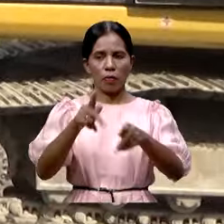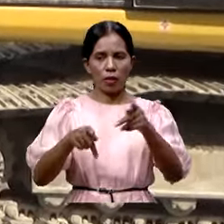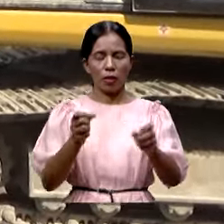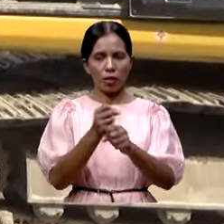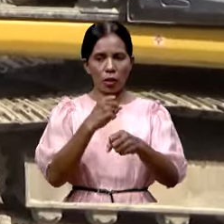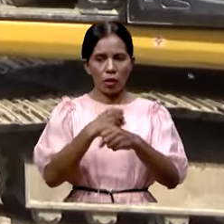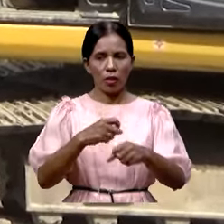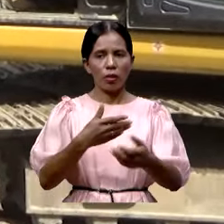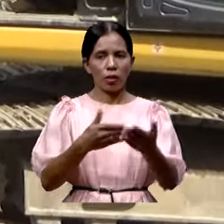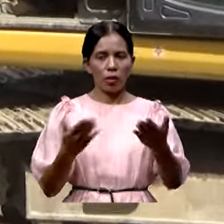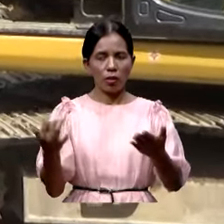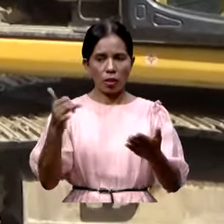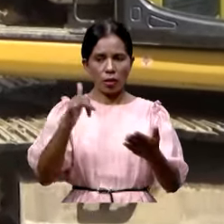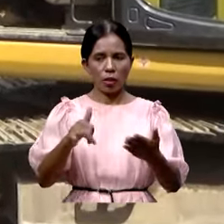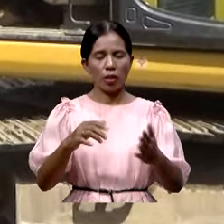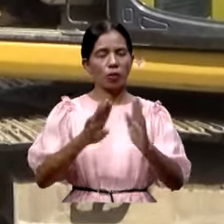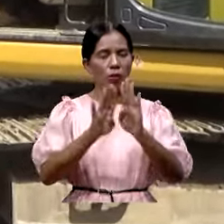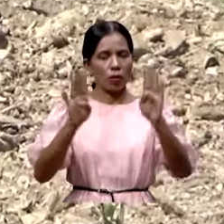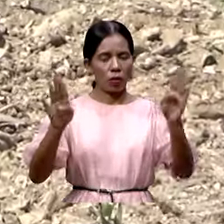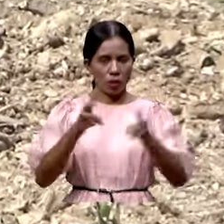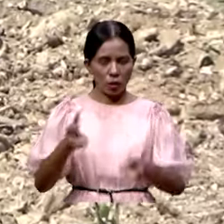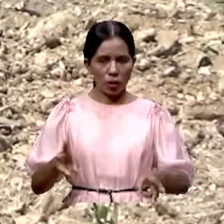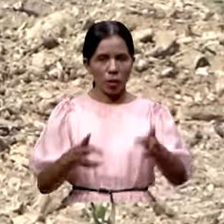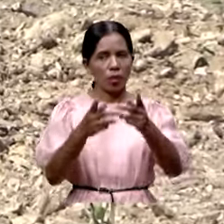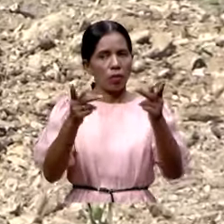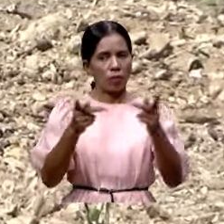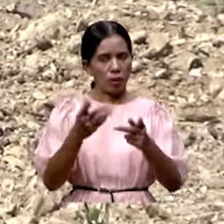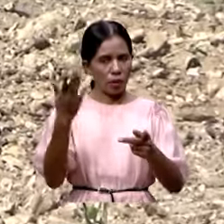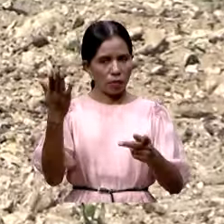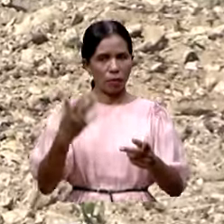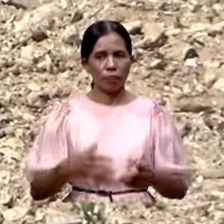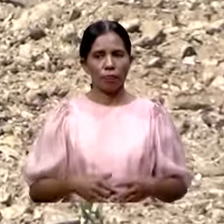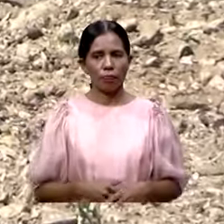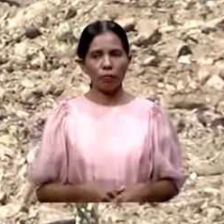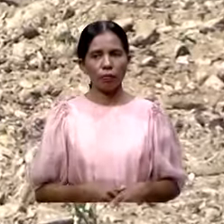organiza equipamento pesado a tua rua loca estrada e a fatem refere. Abraão Amaral, ZMN.